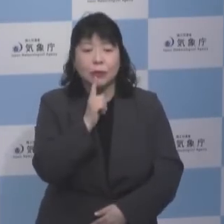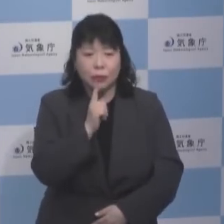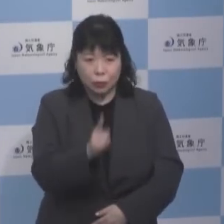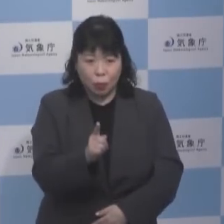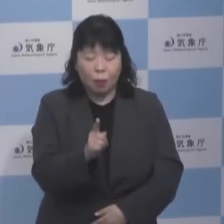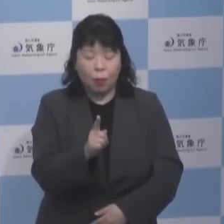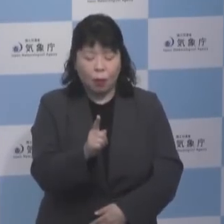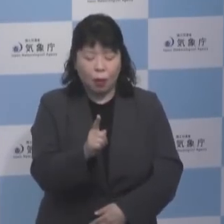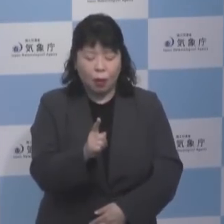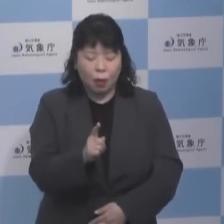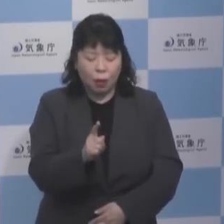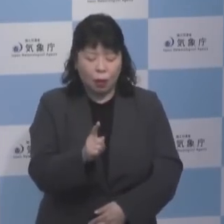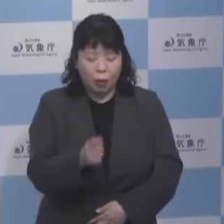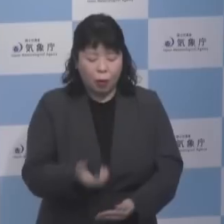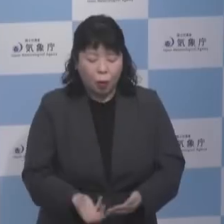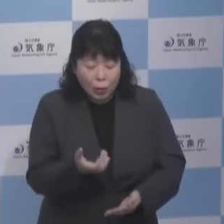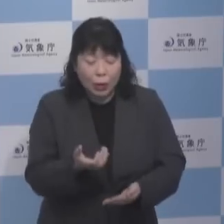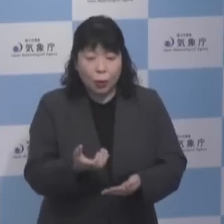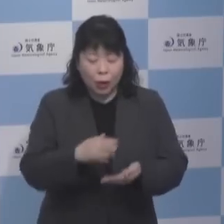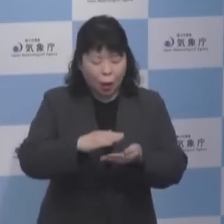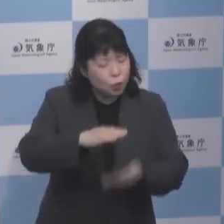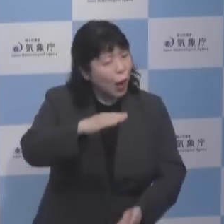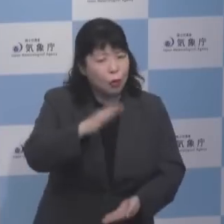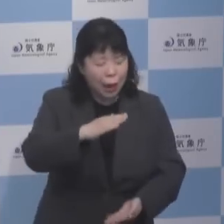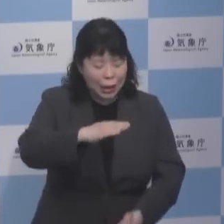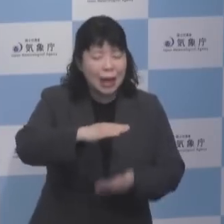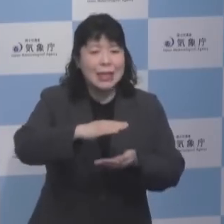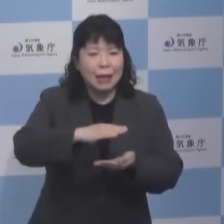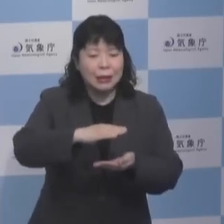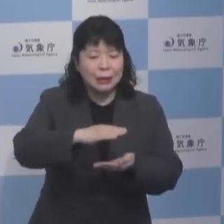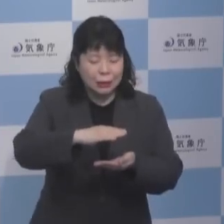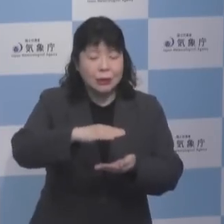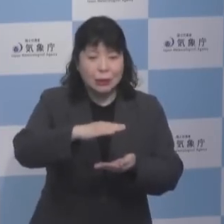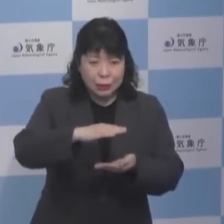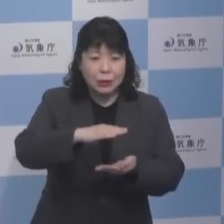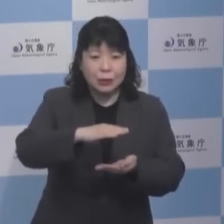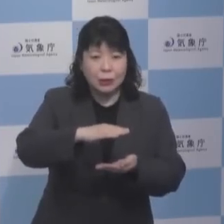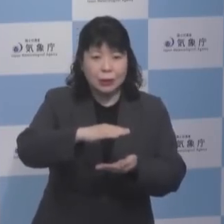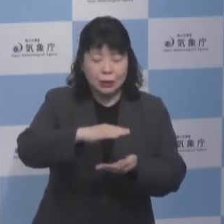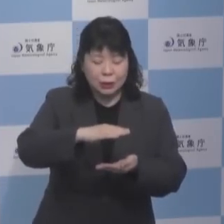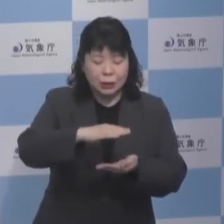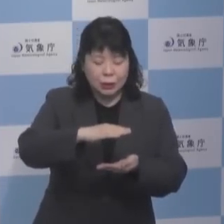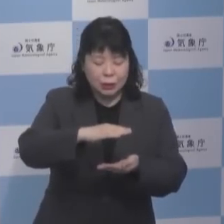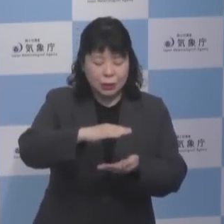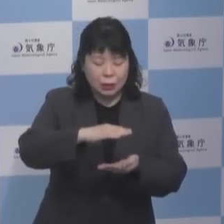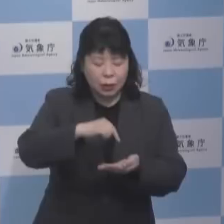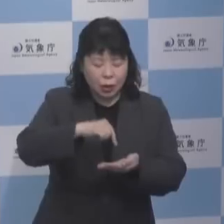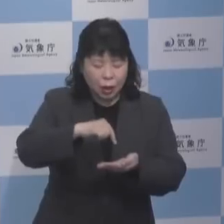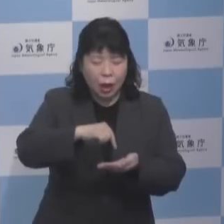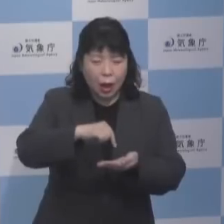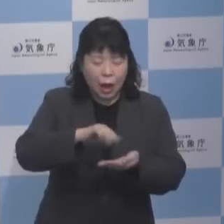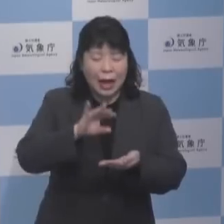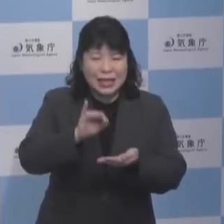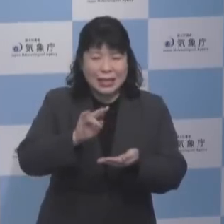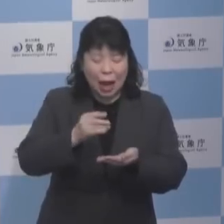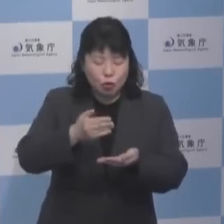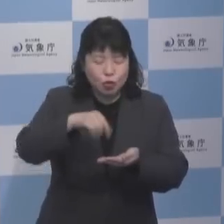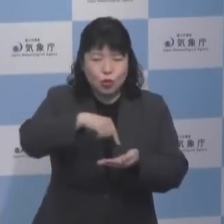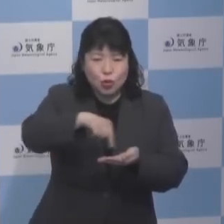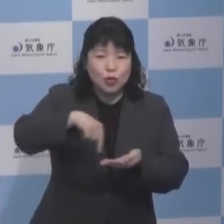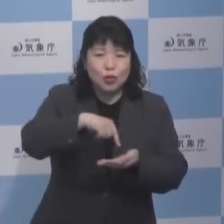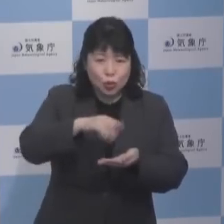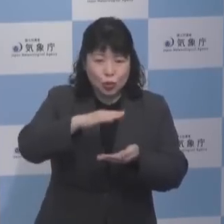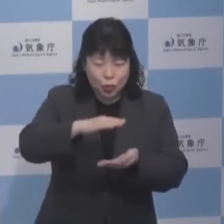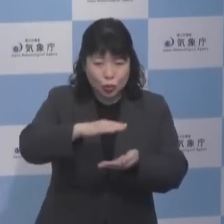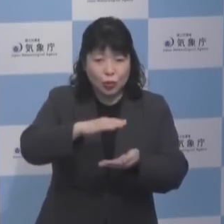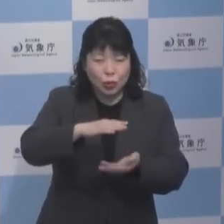浅い場所で発生した地震というところですね。なので、近くでものすごい強い揺れになっています。